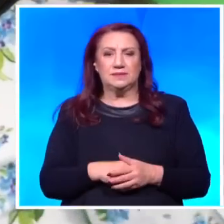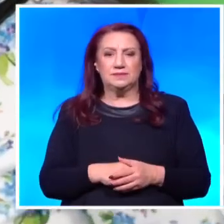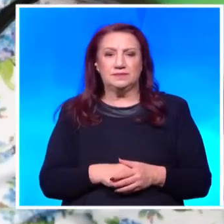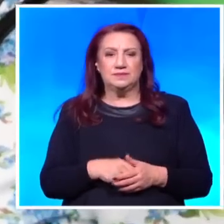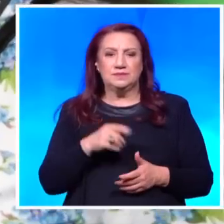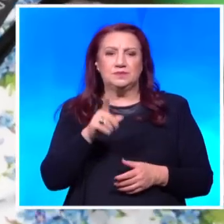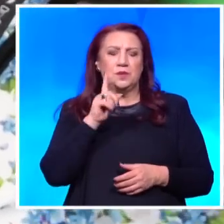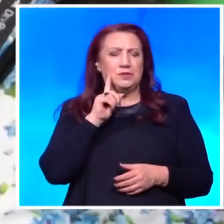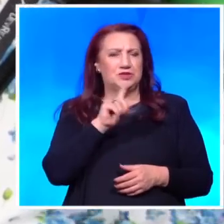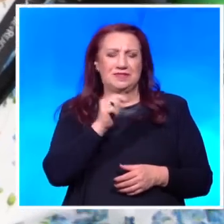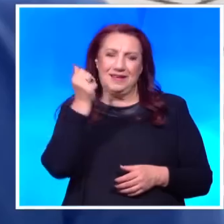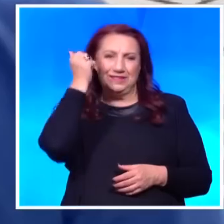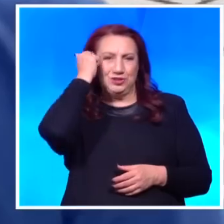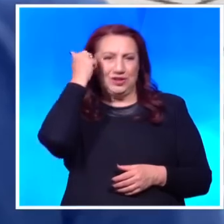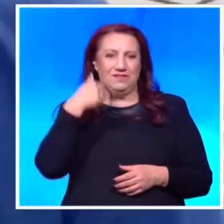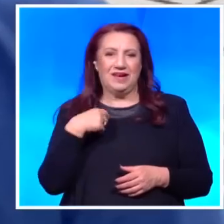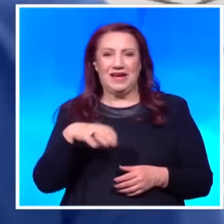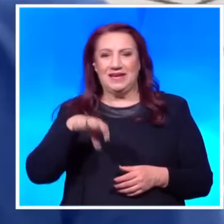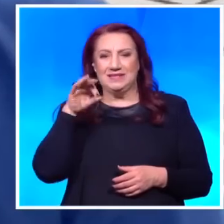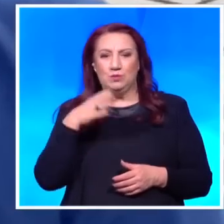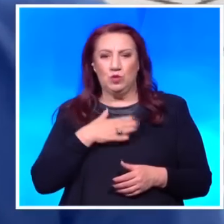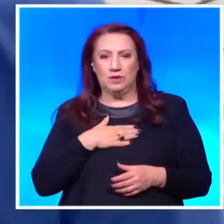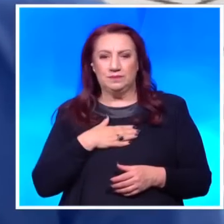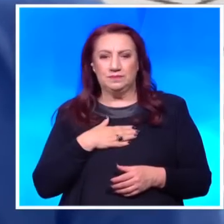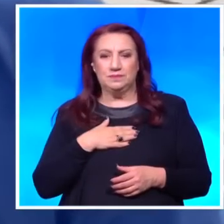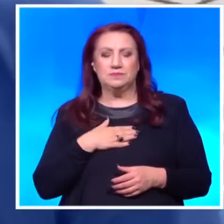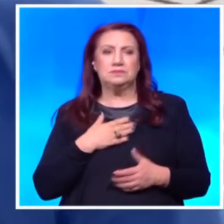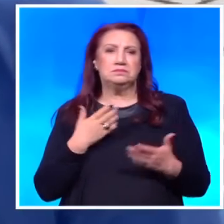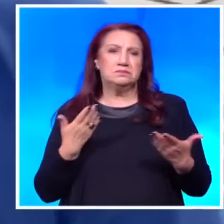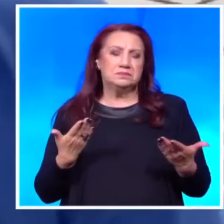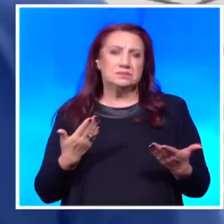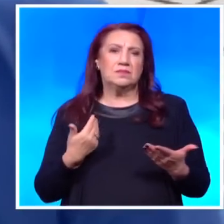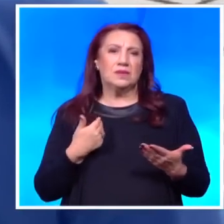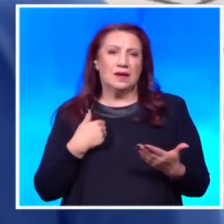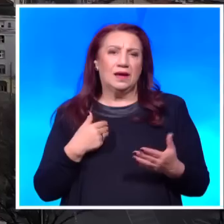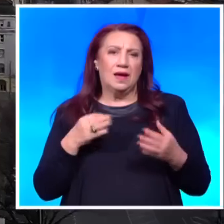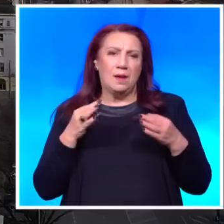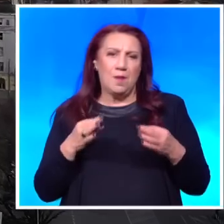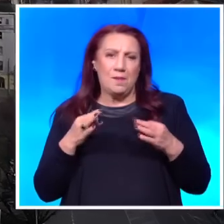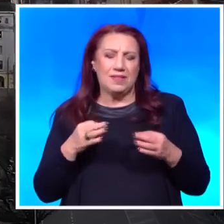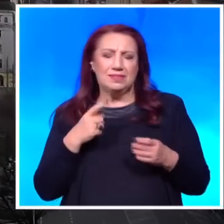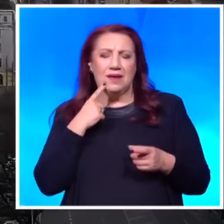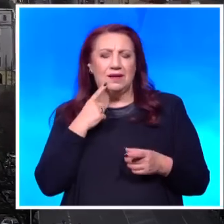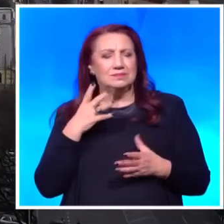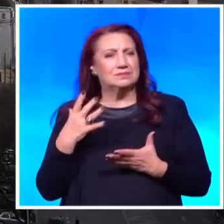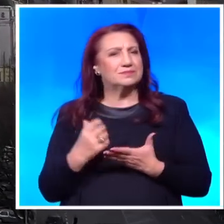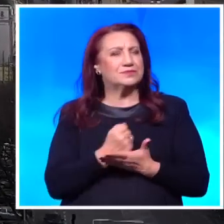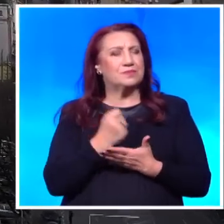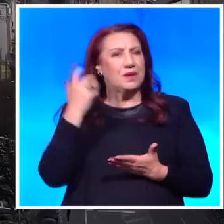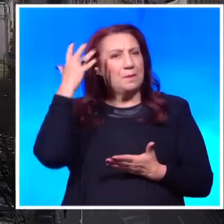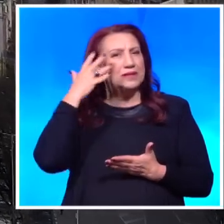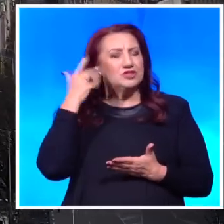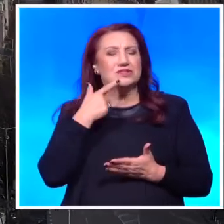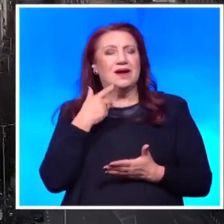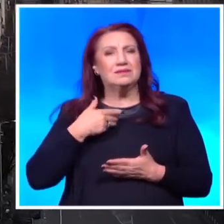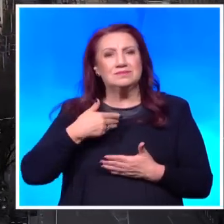не съжалява за избора си. Пътят е там, достъпен е и сега е моментът да го вземат. План приемът ще бъде предложен за